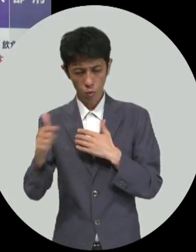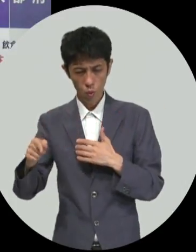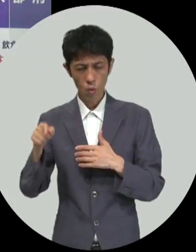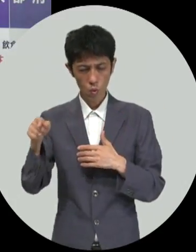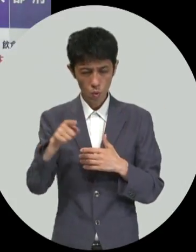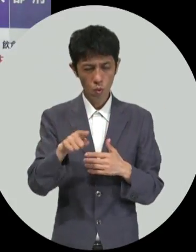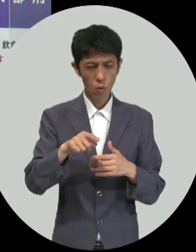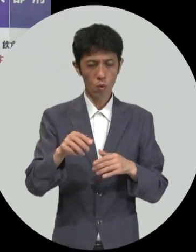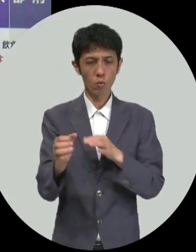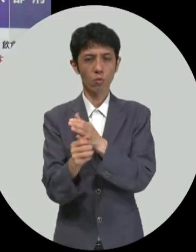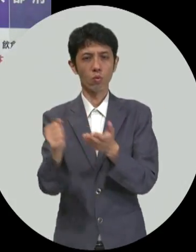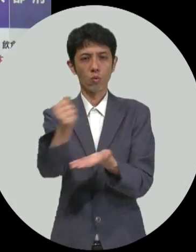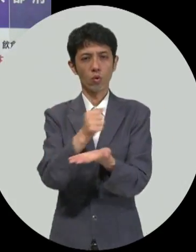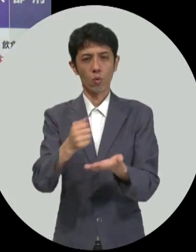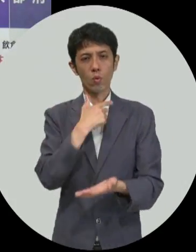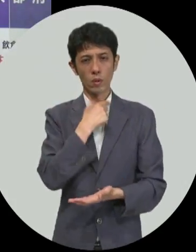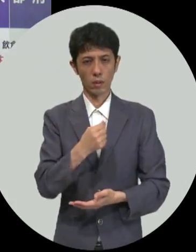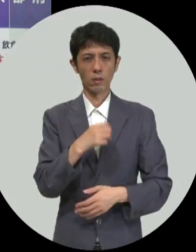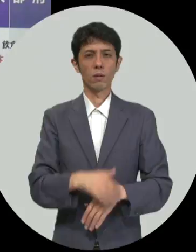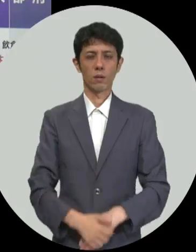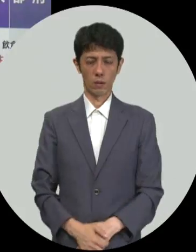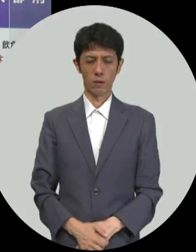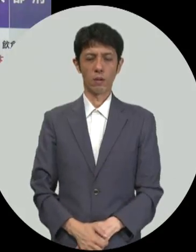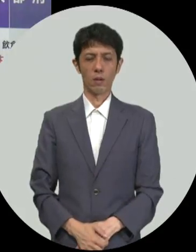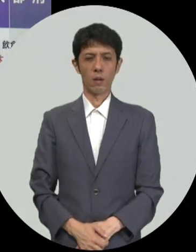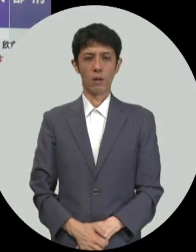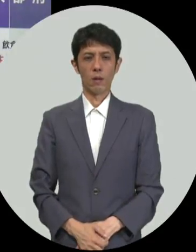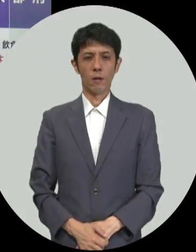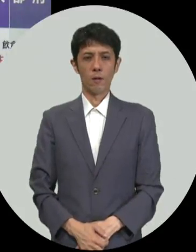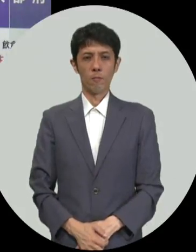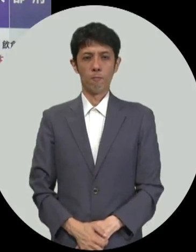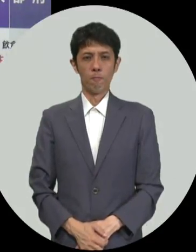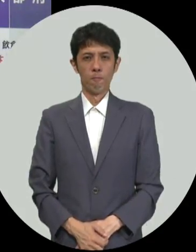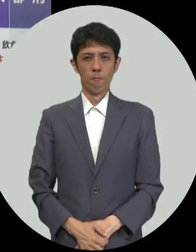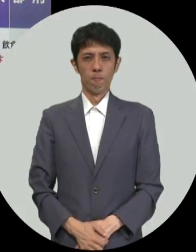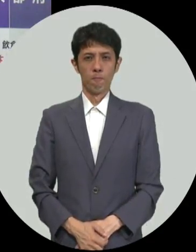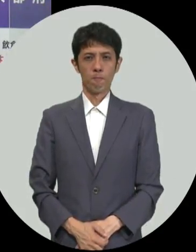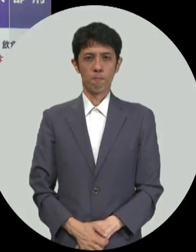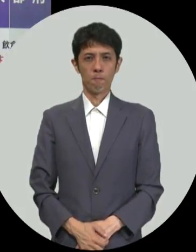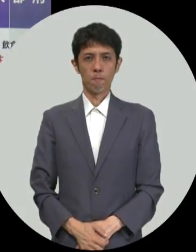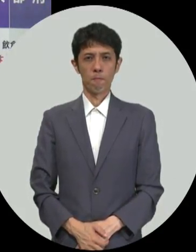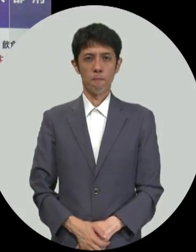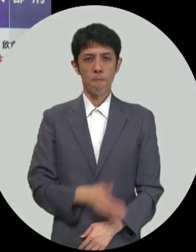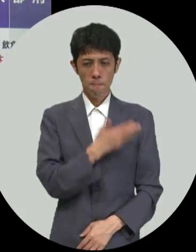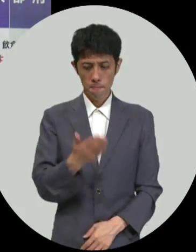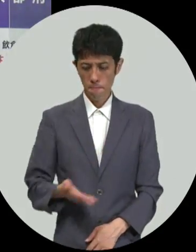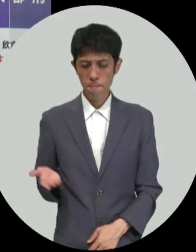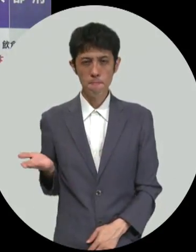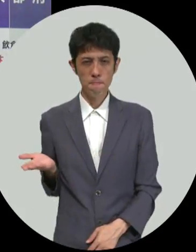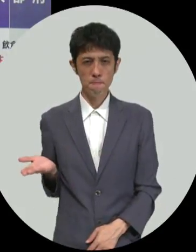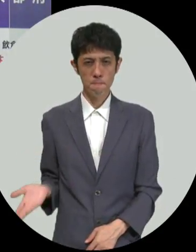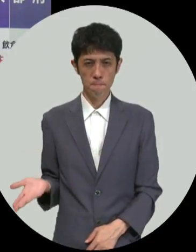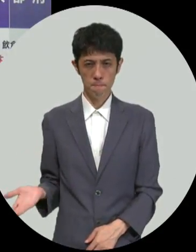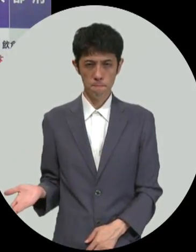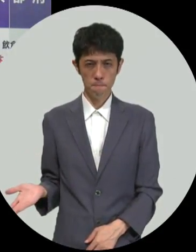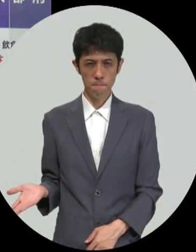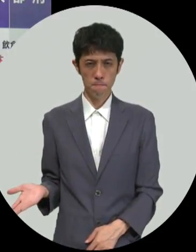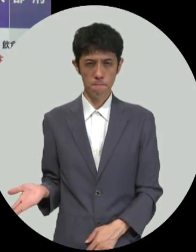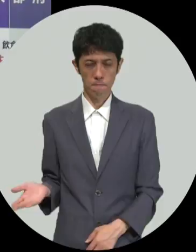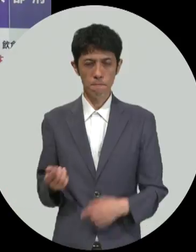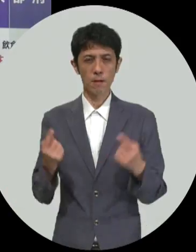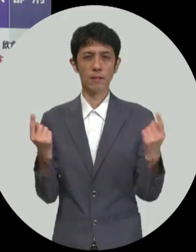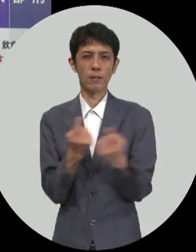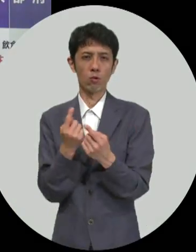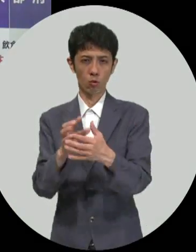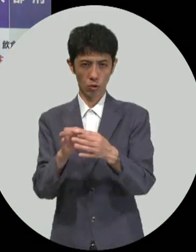運用してまいりたいというふうに思っております。それから中和抗体による治療でございます。これ対